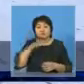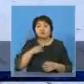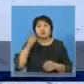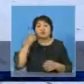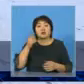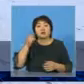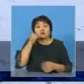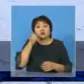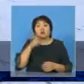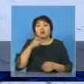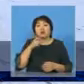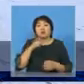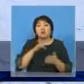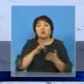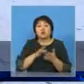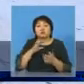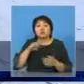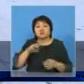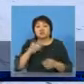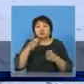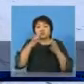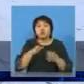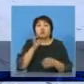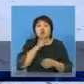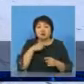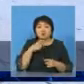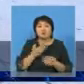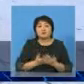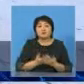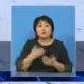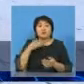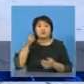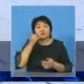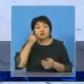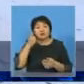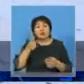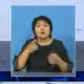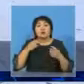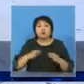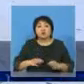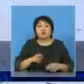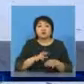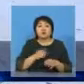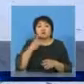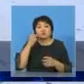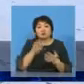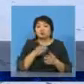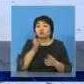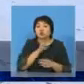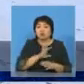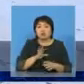Когда я позвонил в горсеть, сказали, ваши столбы украли. Я позвонил в прокуратуру, милицию, и выяснилось, что не